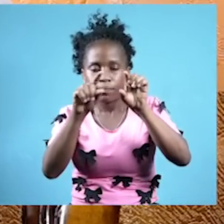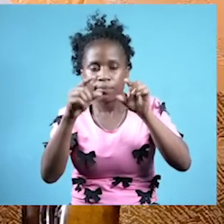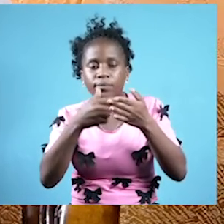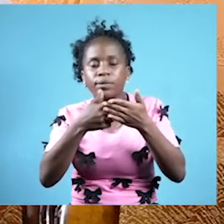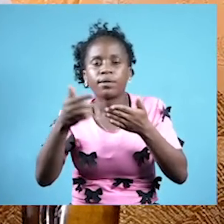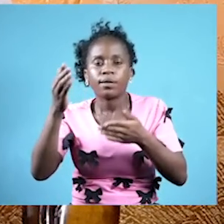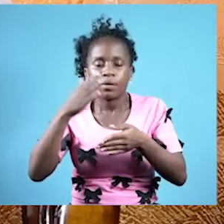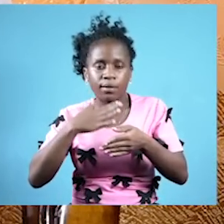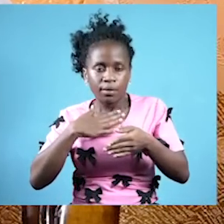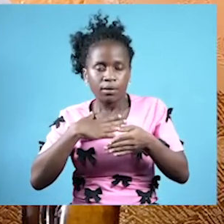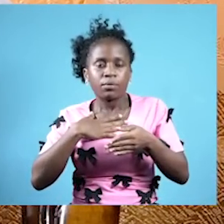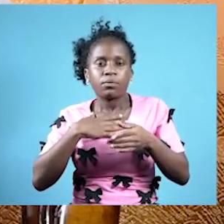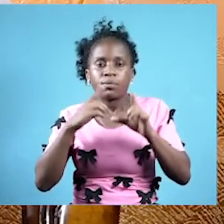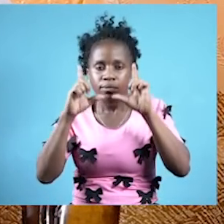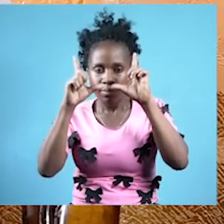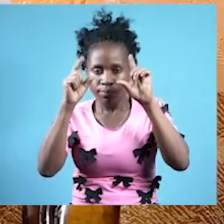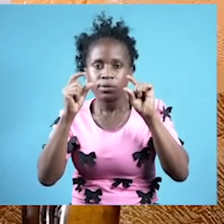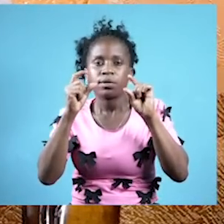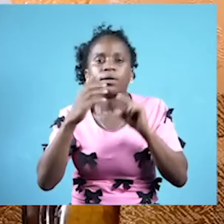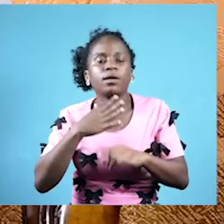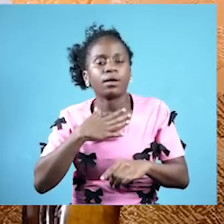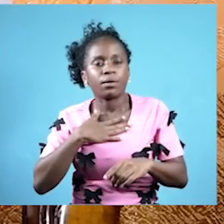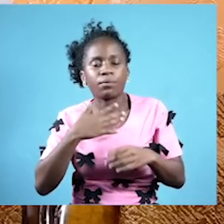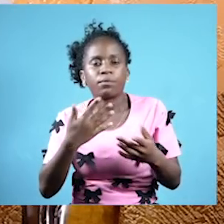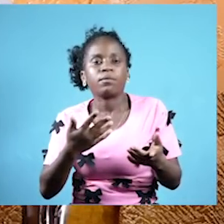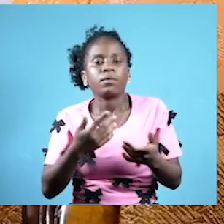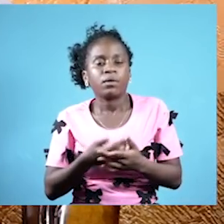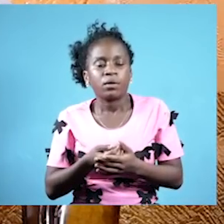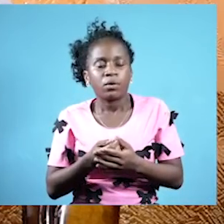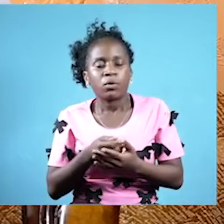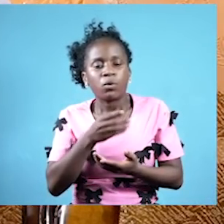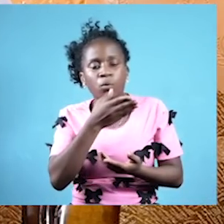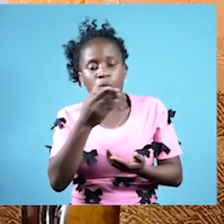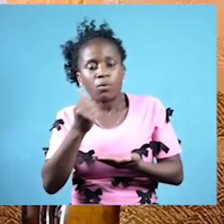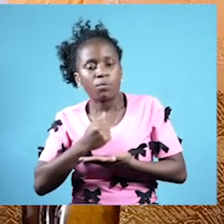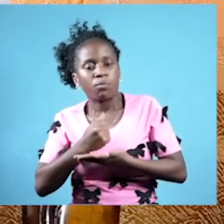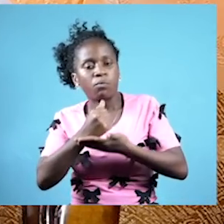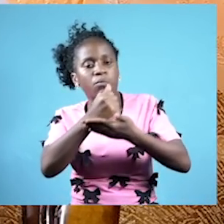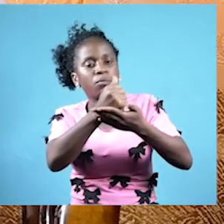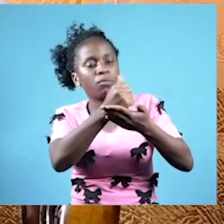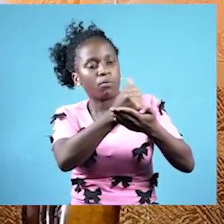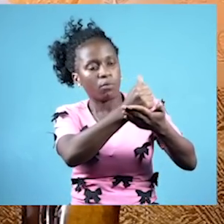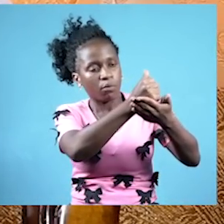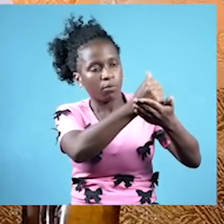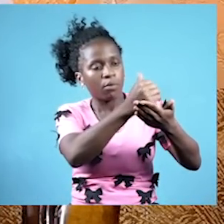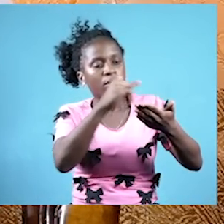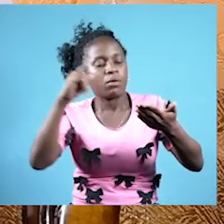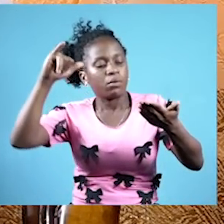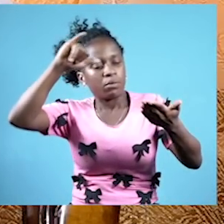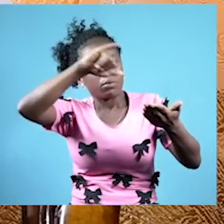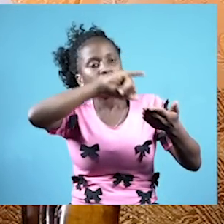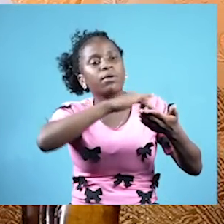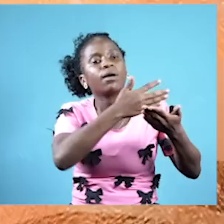Wale wawekezaji walipokuja airport wanakutana na magazeti yale, wakapanda ndege kurudi.